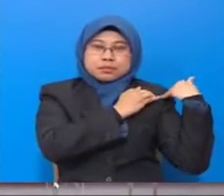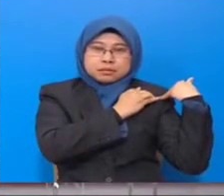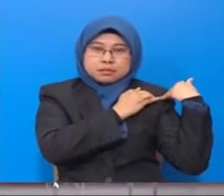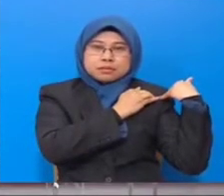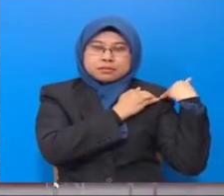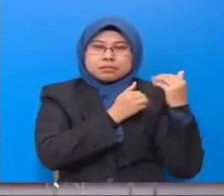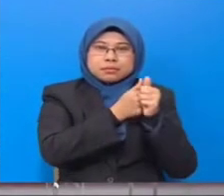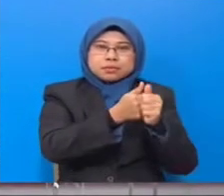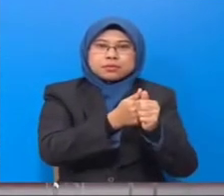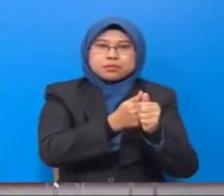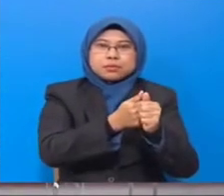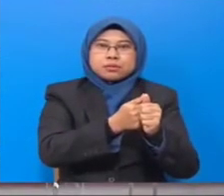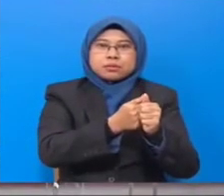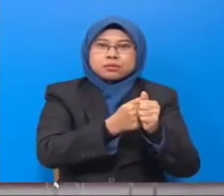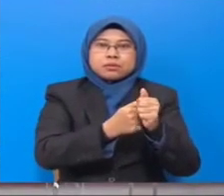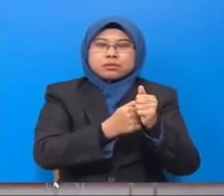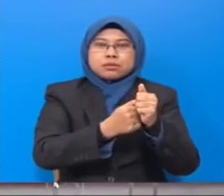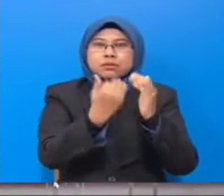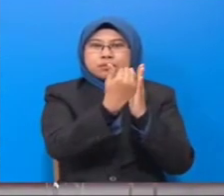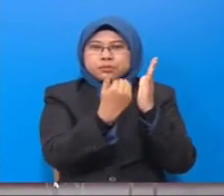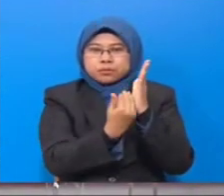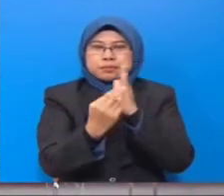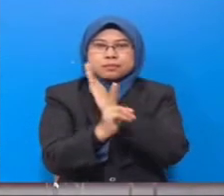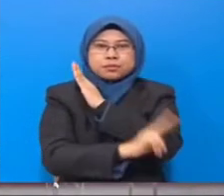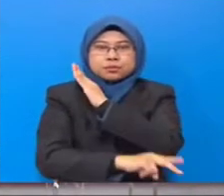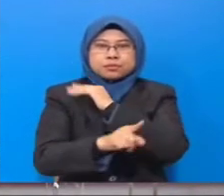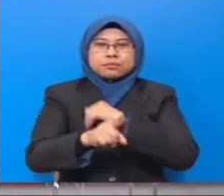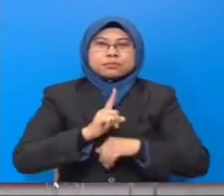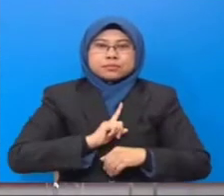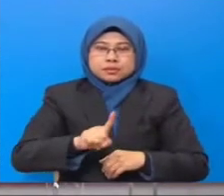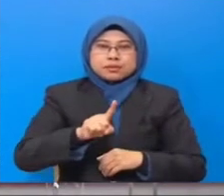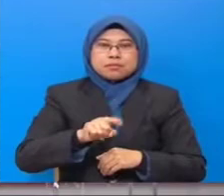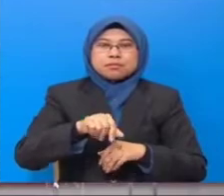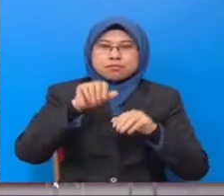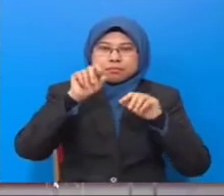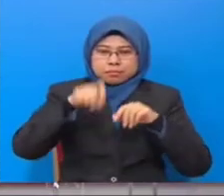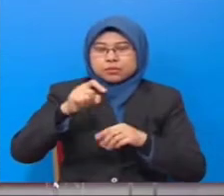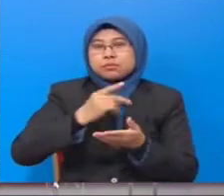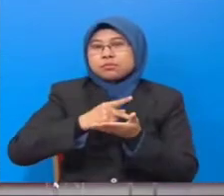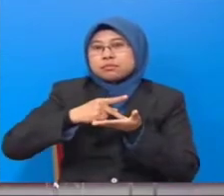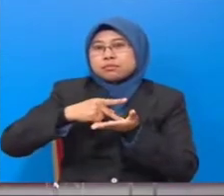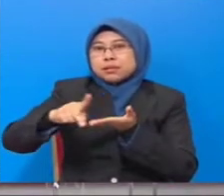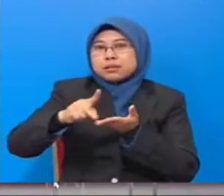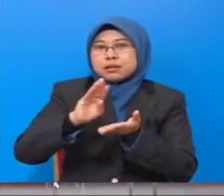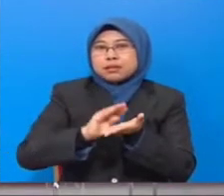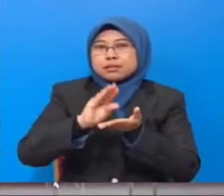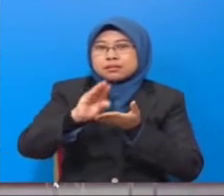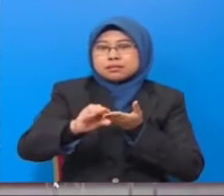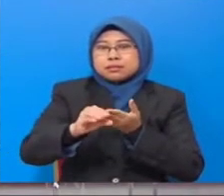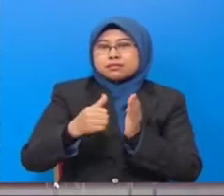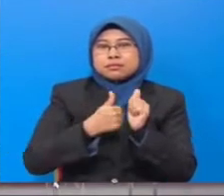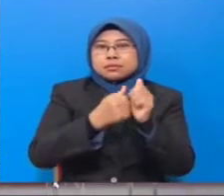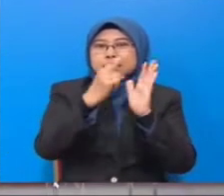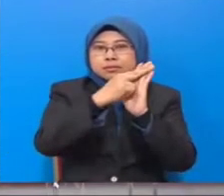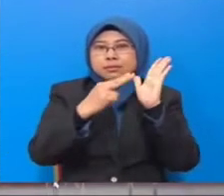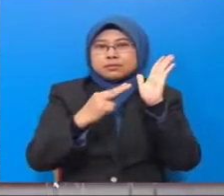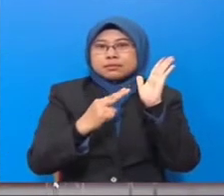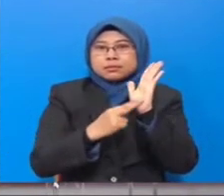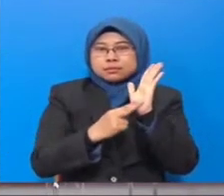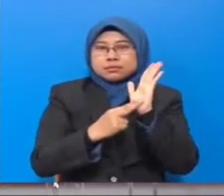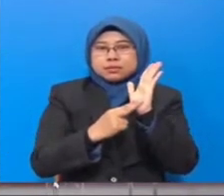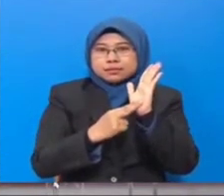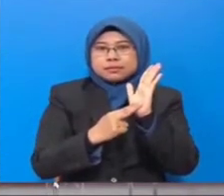mengikuti acara yang boleh diperintahkan membayar nafkah bagi seseorang tertentu mengikut perundangan-undangan